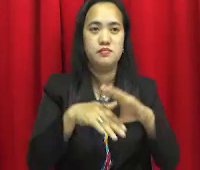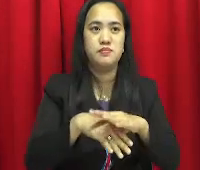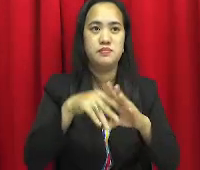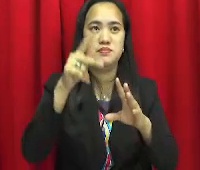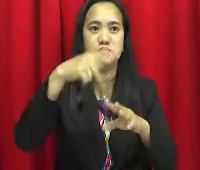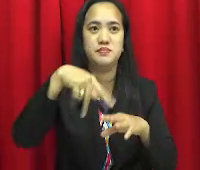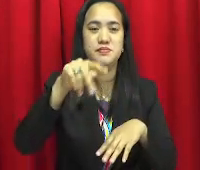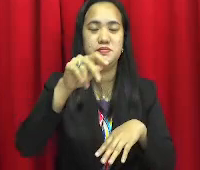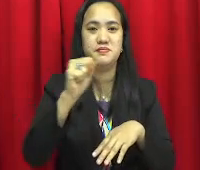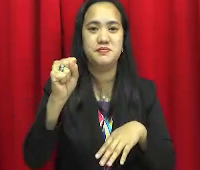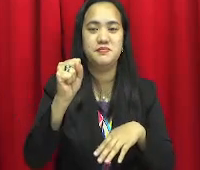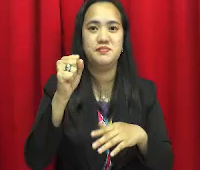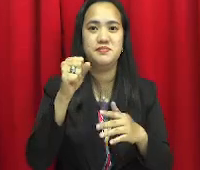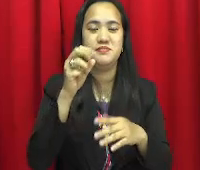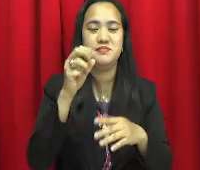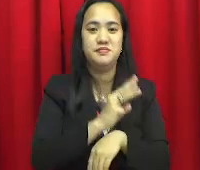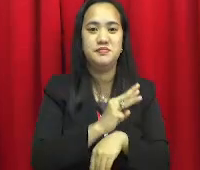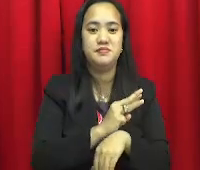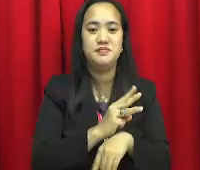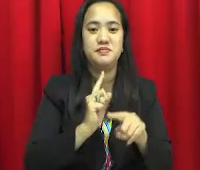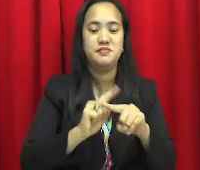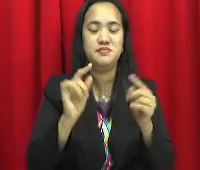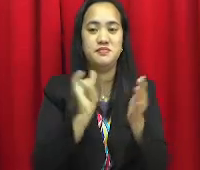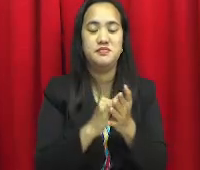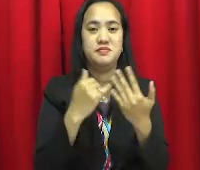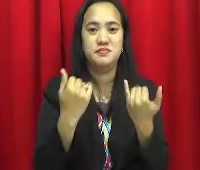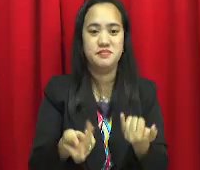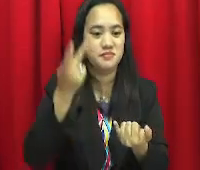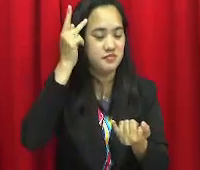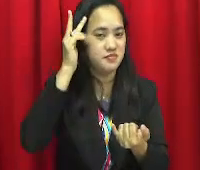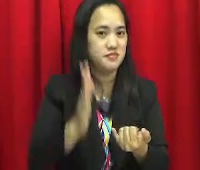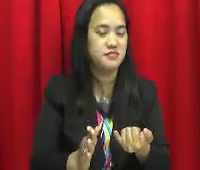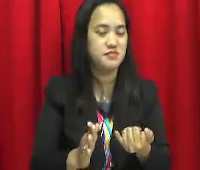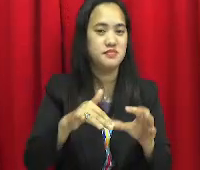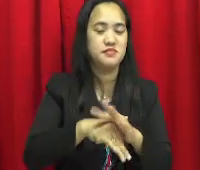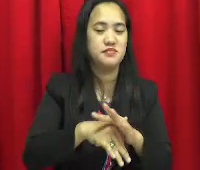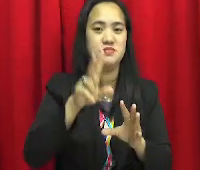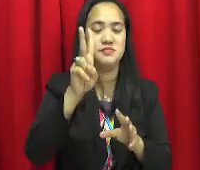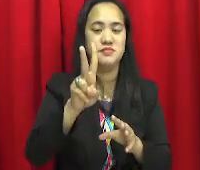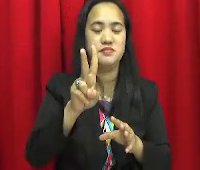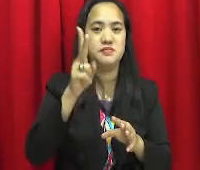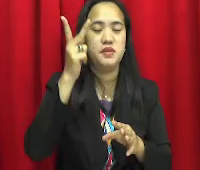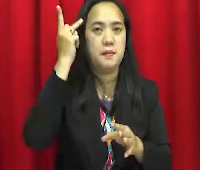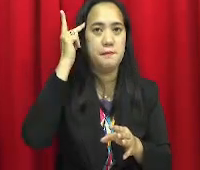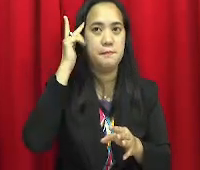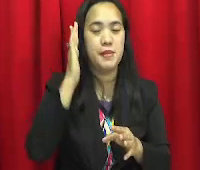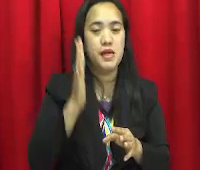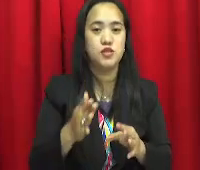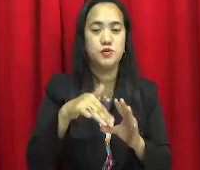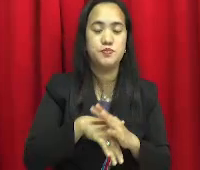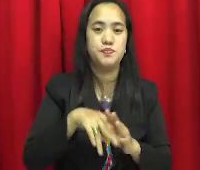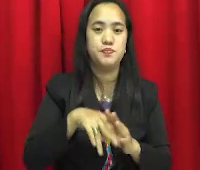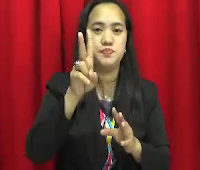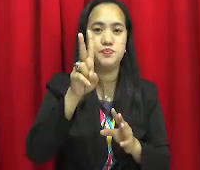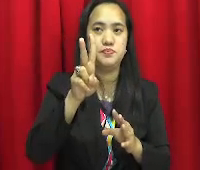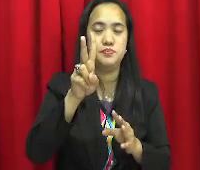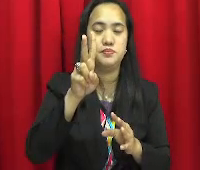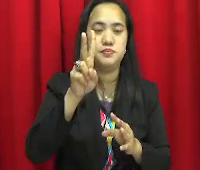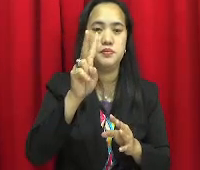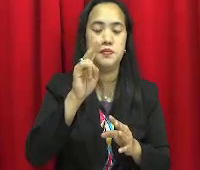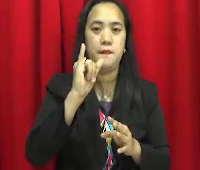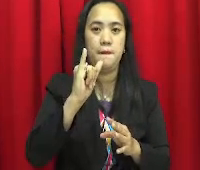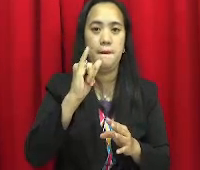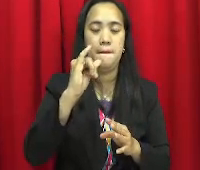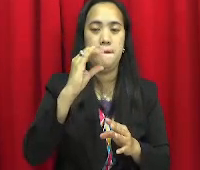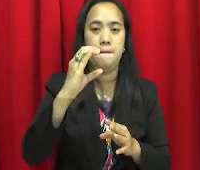Victoria. Eh. Wow. Totoo yan. Not bad. Totoo yan. Mag-ipon lang na mag-ipon. At hindi palagi nasa barko, hindi bumbuhay